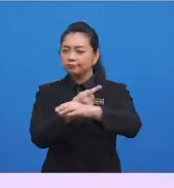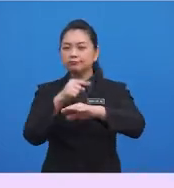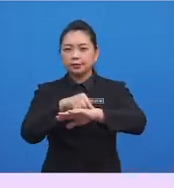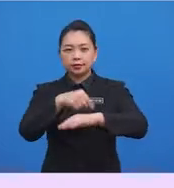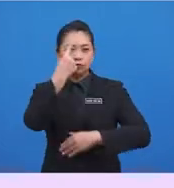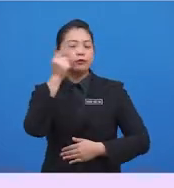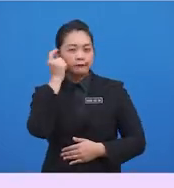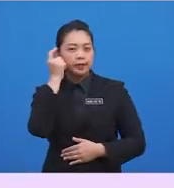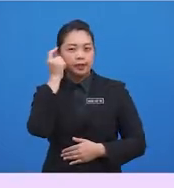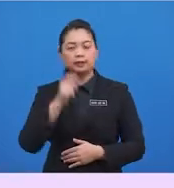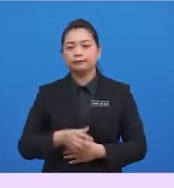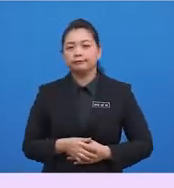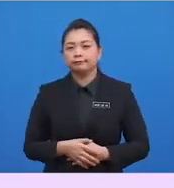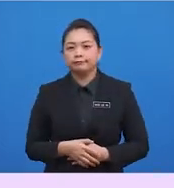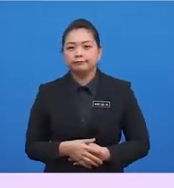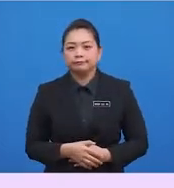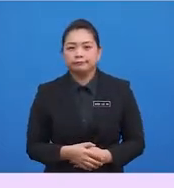murid fikirkan ya.